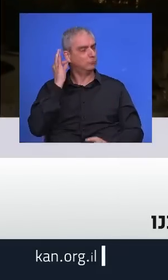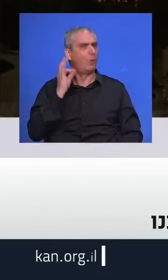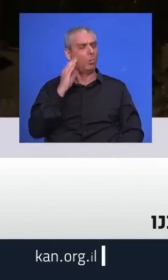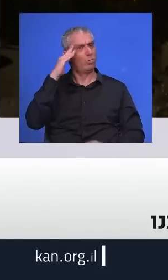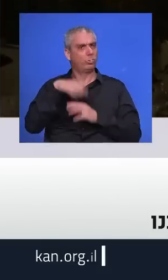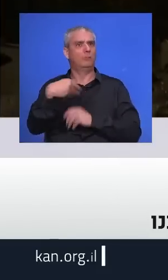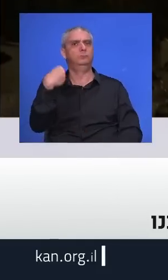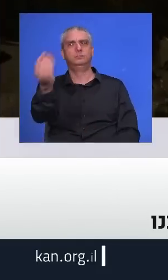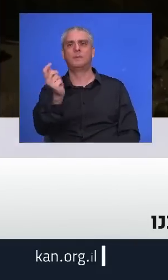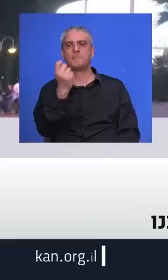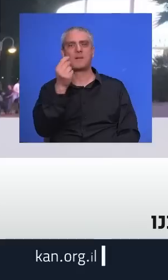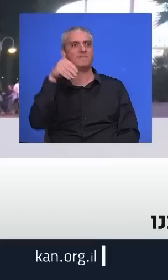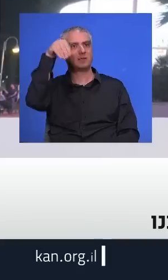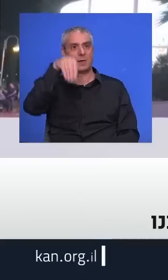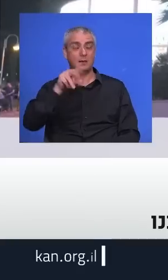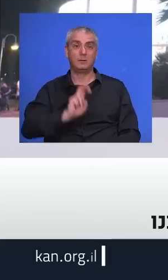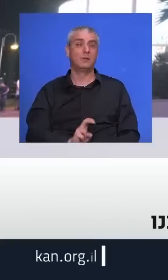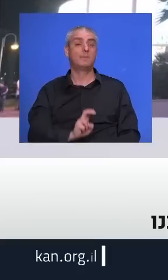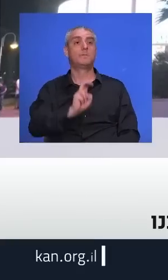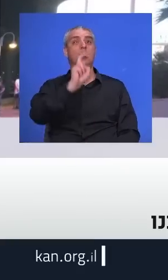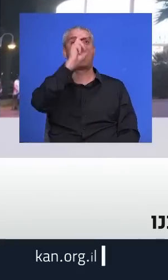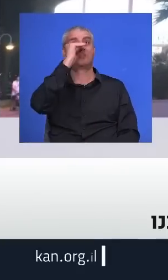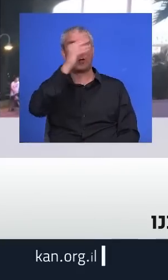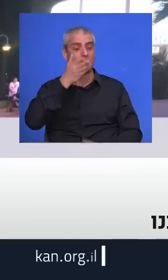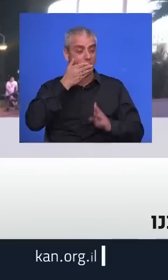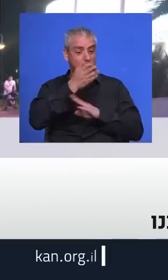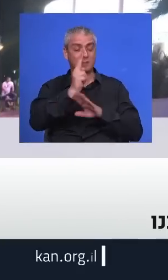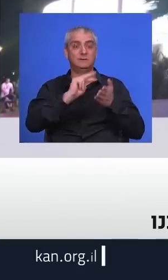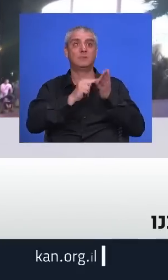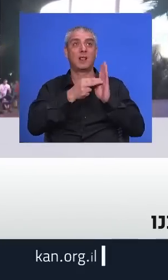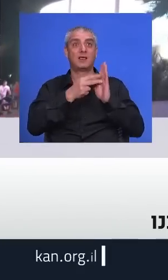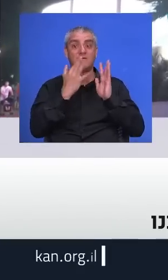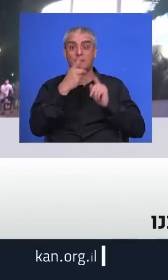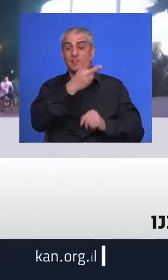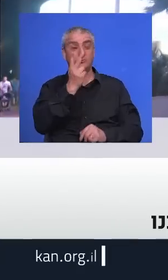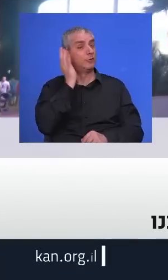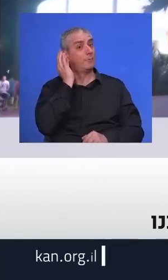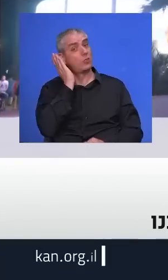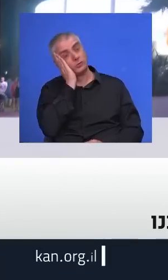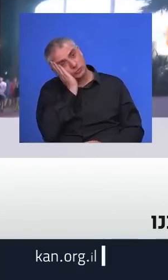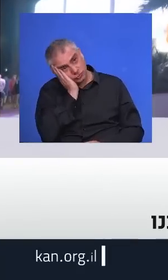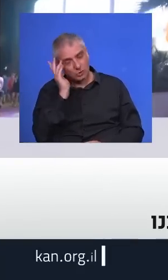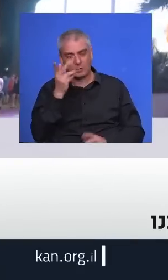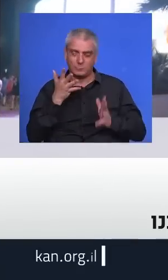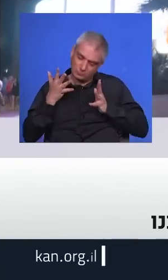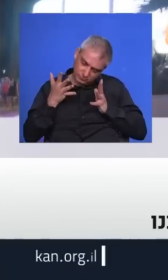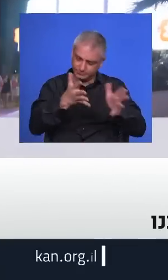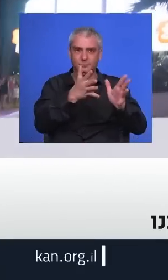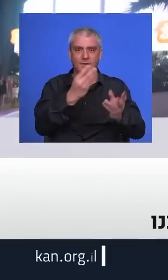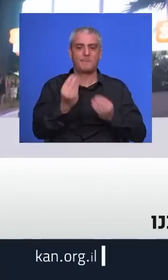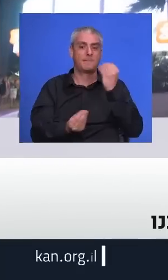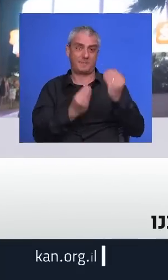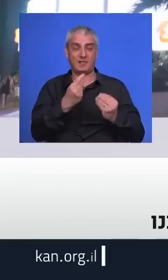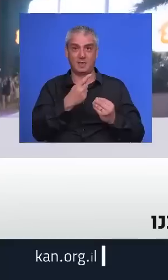מפתחות לחדרים שלהם, עולים במעלית לקומה, מגיעים לחדר, וכשהן ישנות, הם פשוט תוקפים אותן מינית, וכך